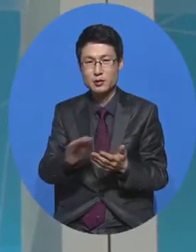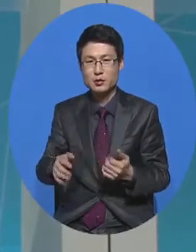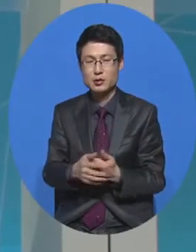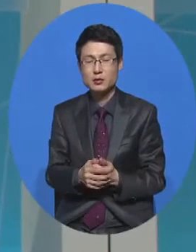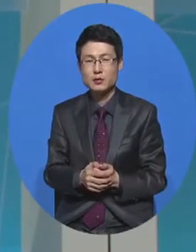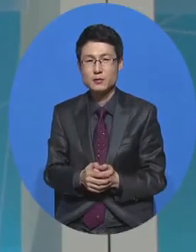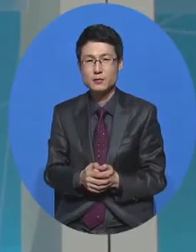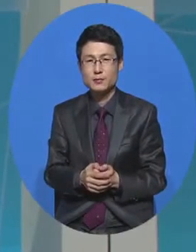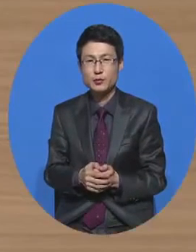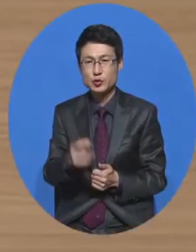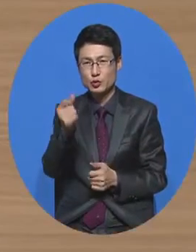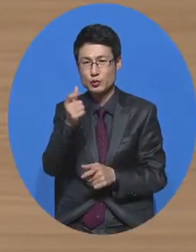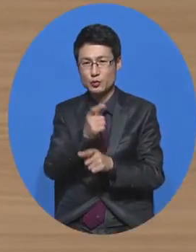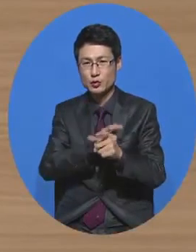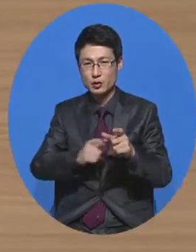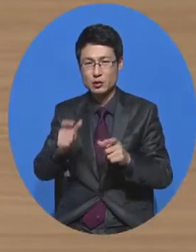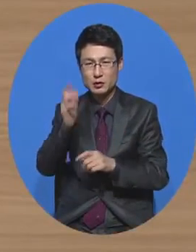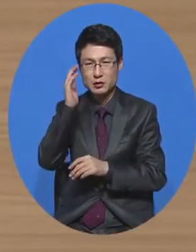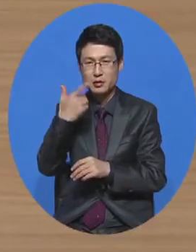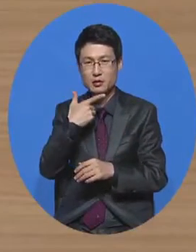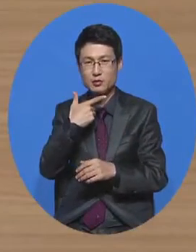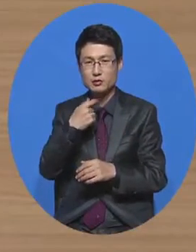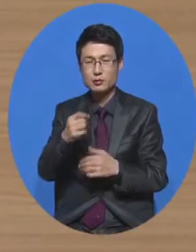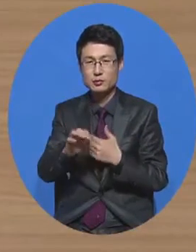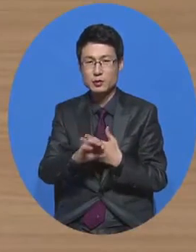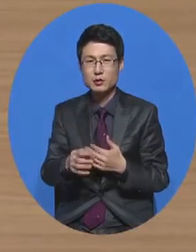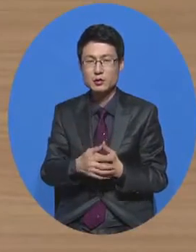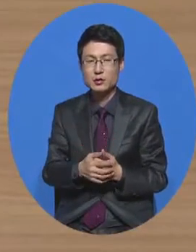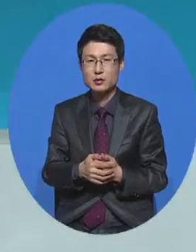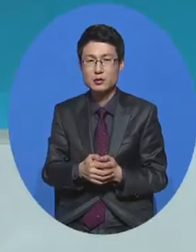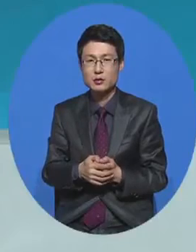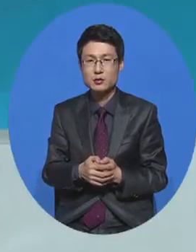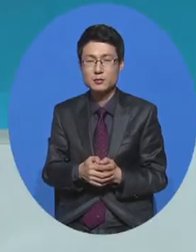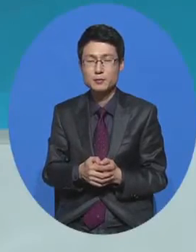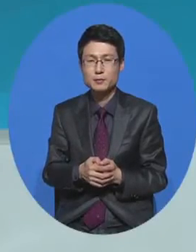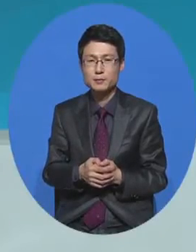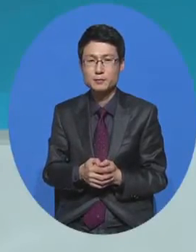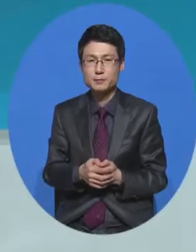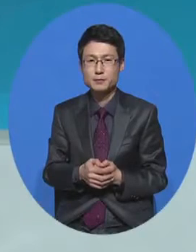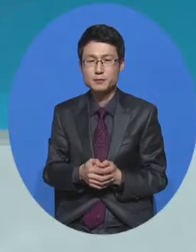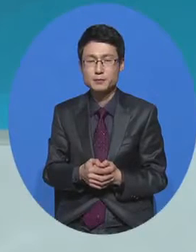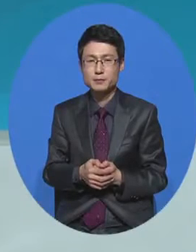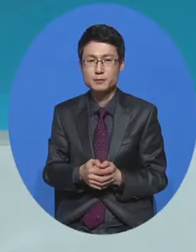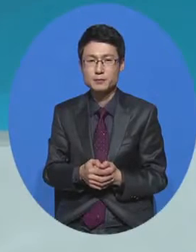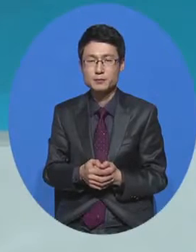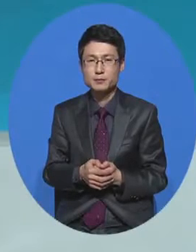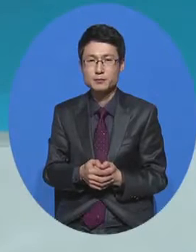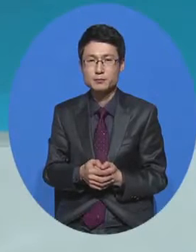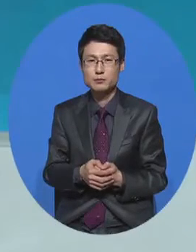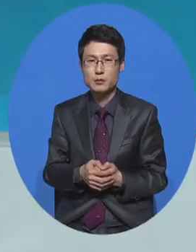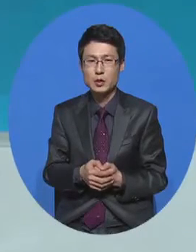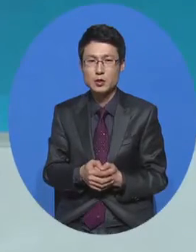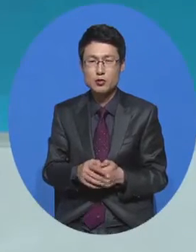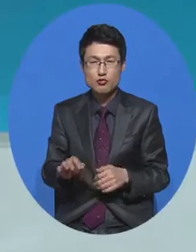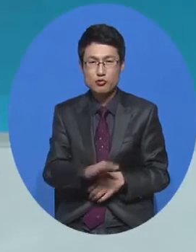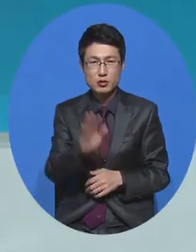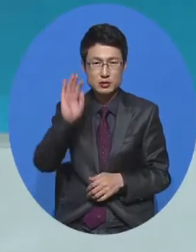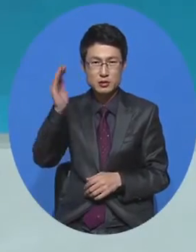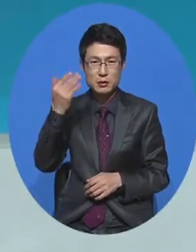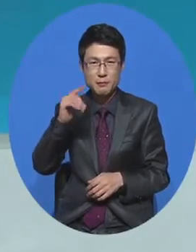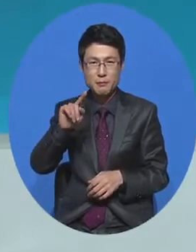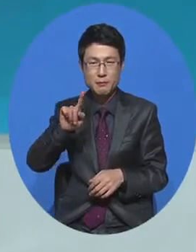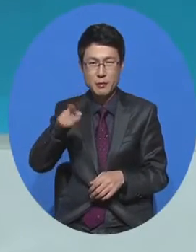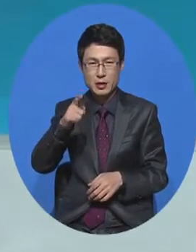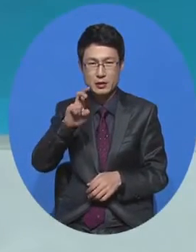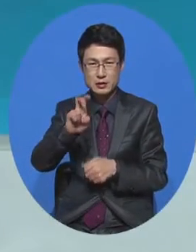2 좀 더 붙이면 해주는 것입니다 내니 우리 윽 으 근현대사 앞에 이 시는